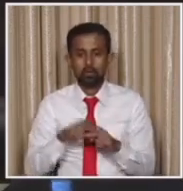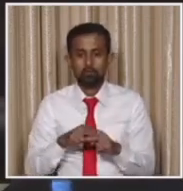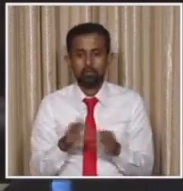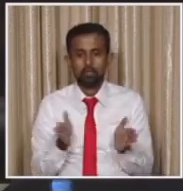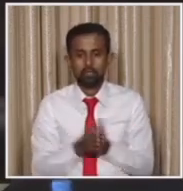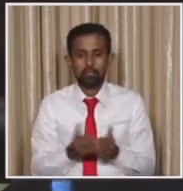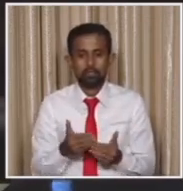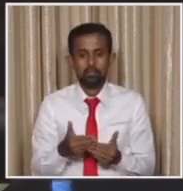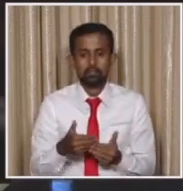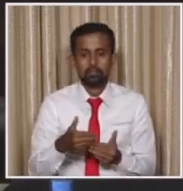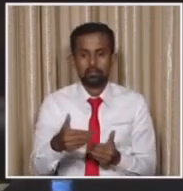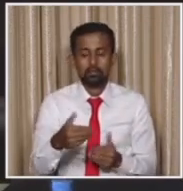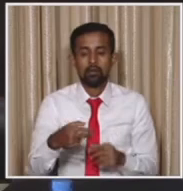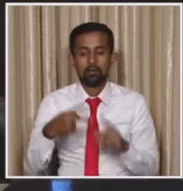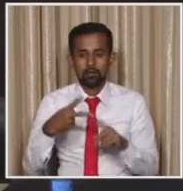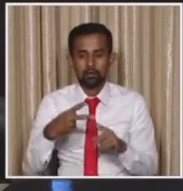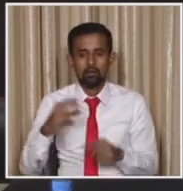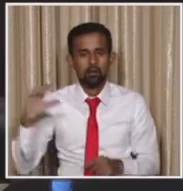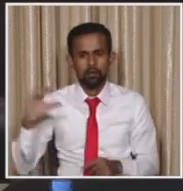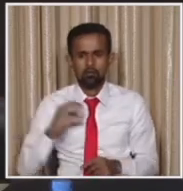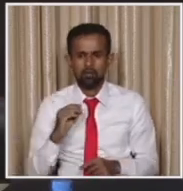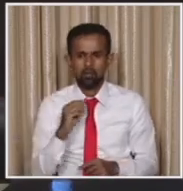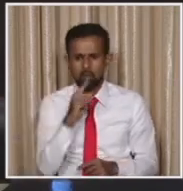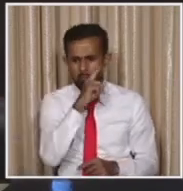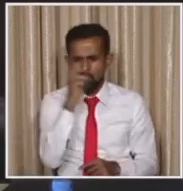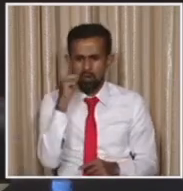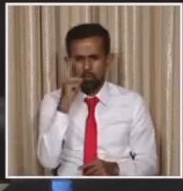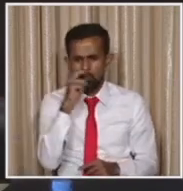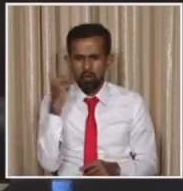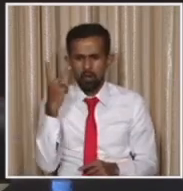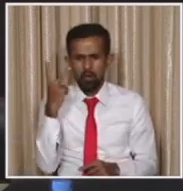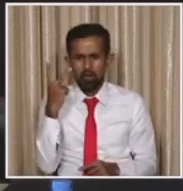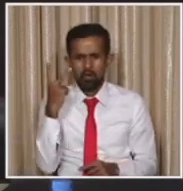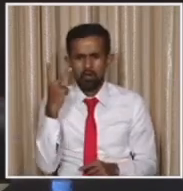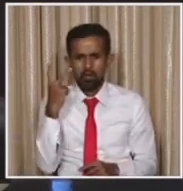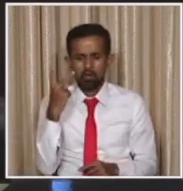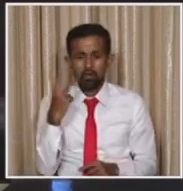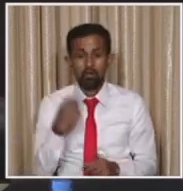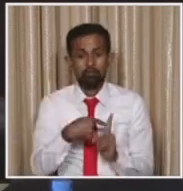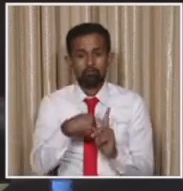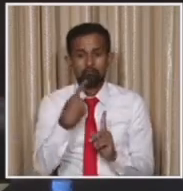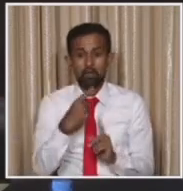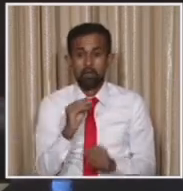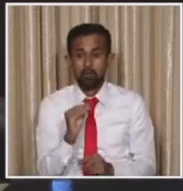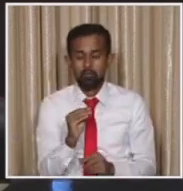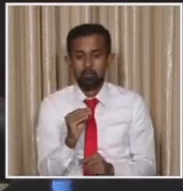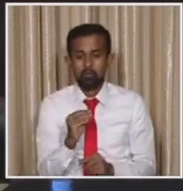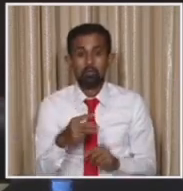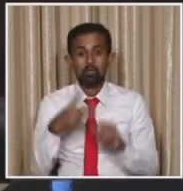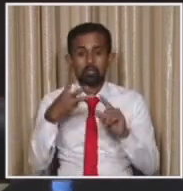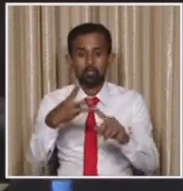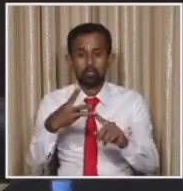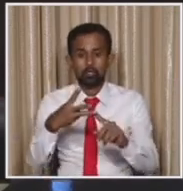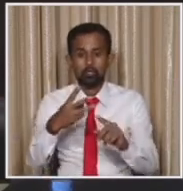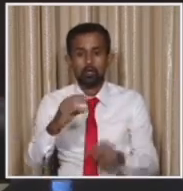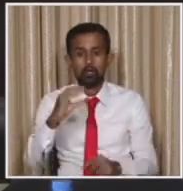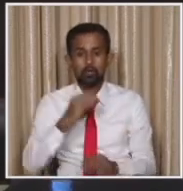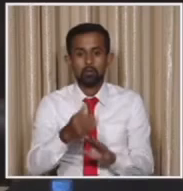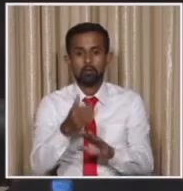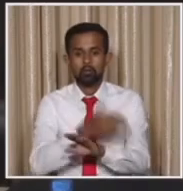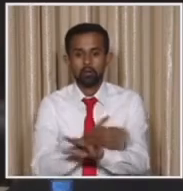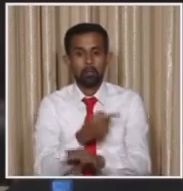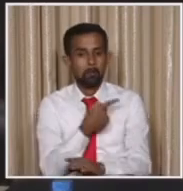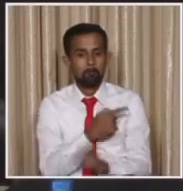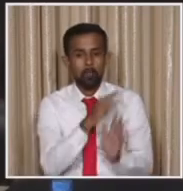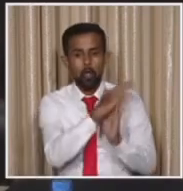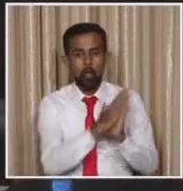ඉස්සරහට යන්න නම් දෙවනි ට්‍රාන්ච් එක ලැබෙයි තව මාසෙකින් දෙකකින්. ඒක කොහොම හරි ගොඩ දාගනි. නමුත් තුන්වෙනි ට්‍රාන්ච් එක එන්න කලින් මෙන්න